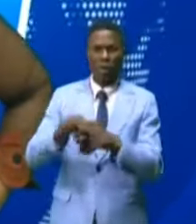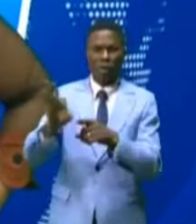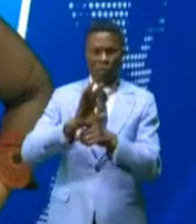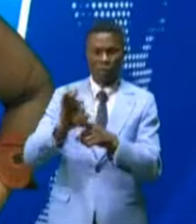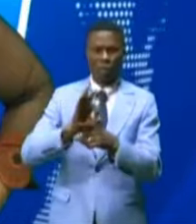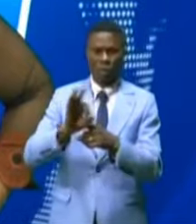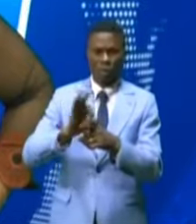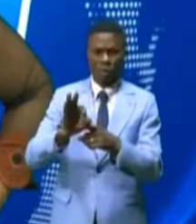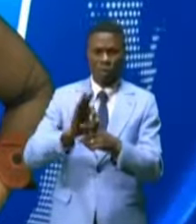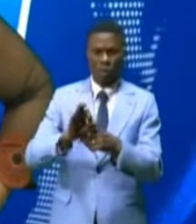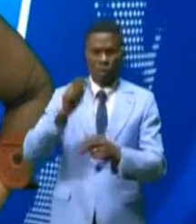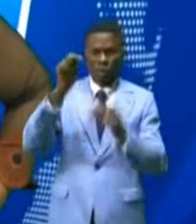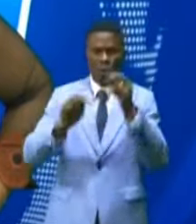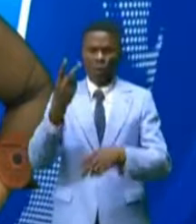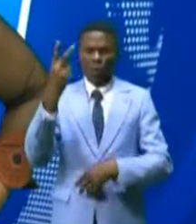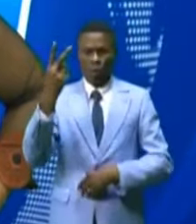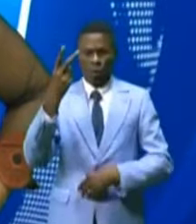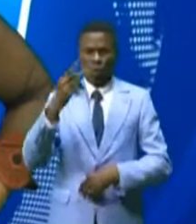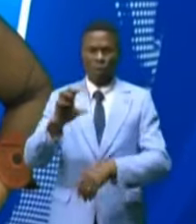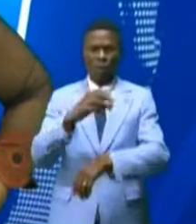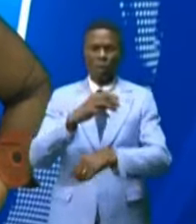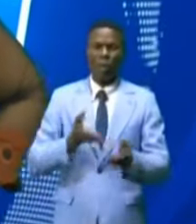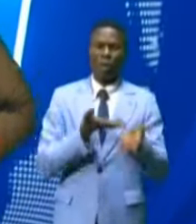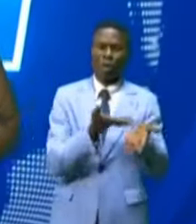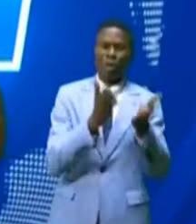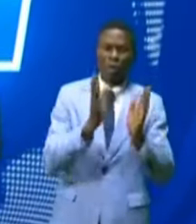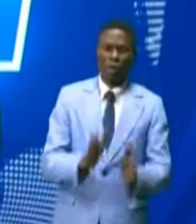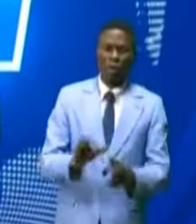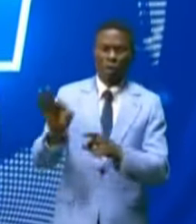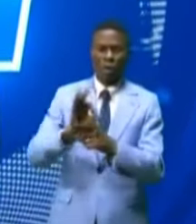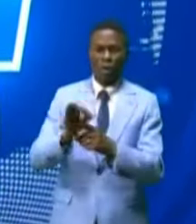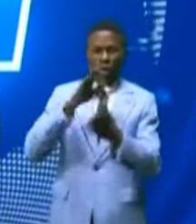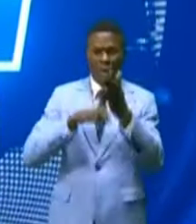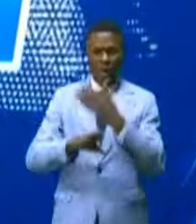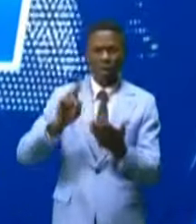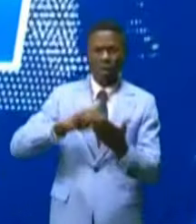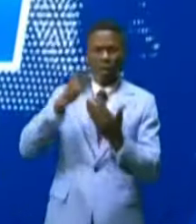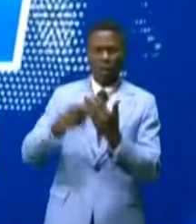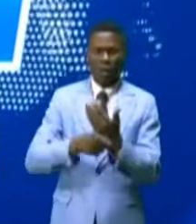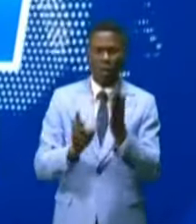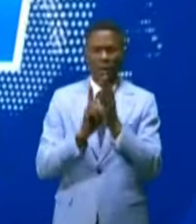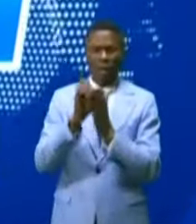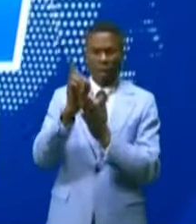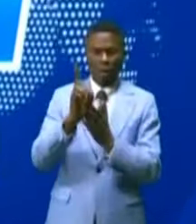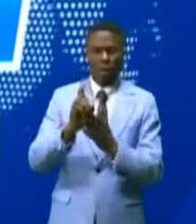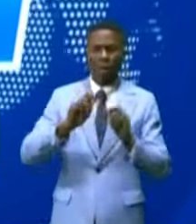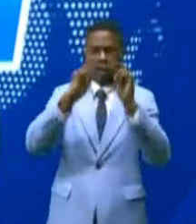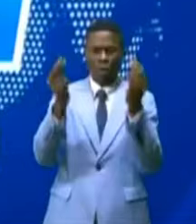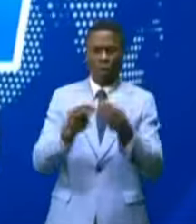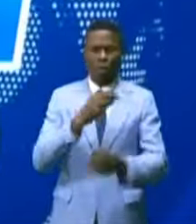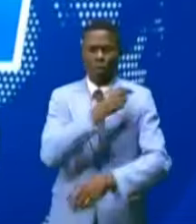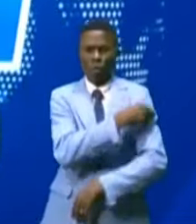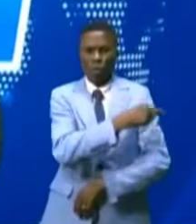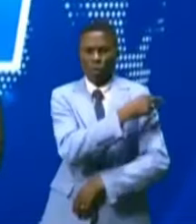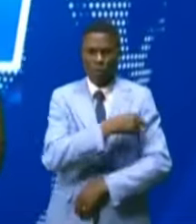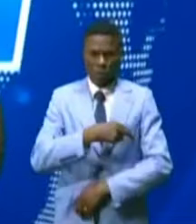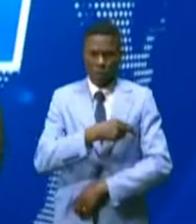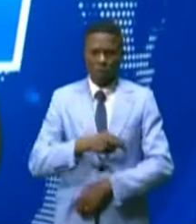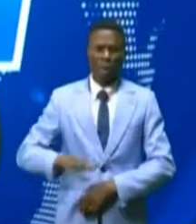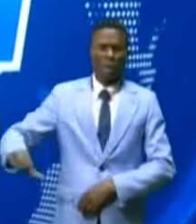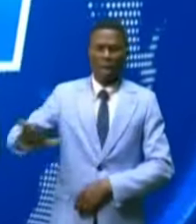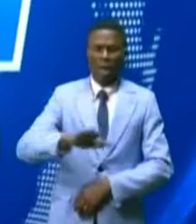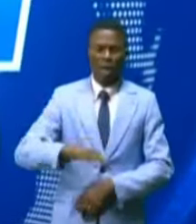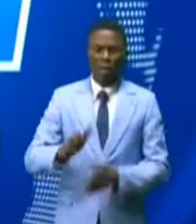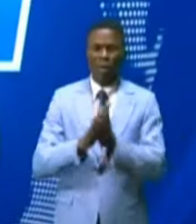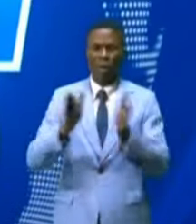de formation niveau 2 en secourisme. Cette formation s'inscrit dans le plan du développement de la Croix-Rouge sur toute l'étendue de la République